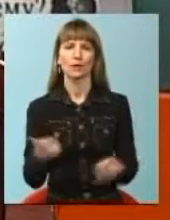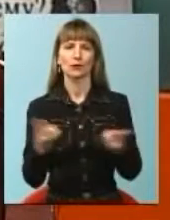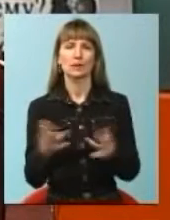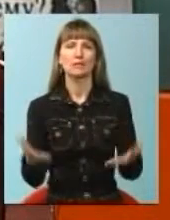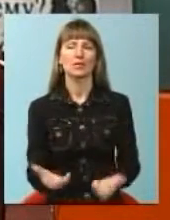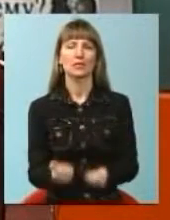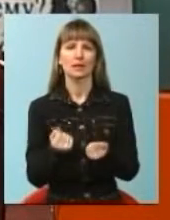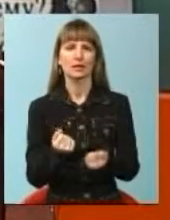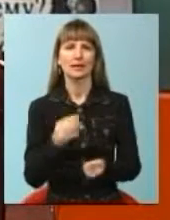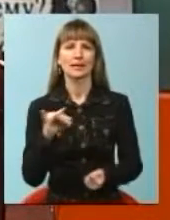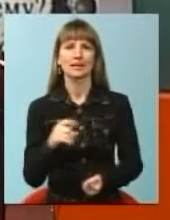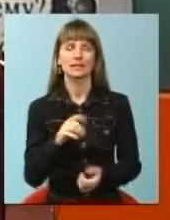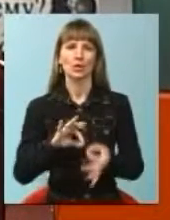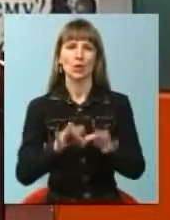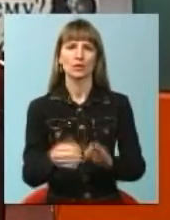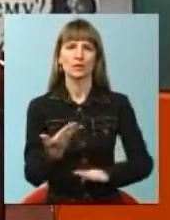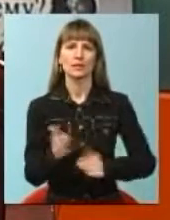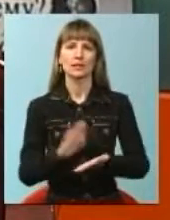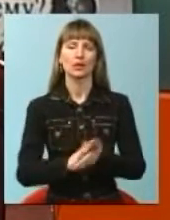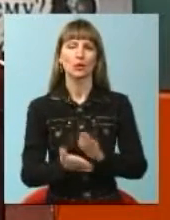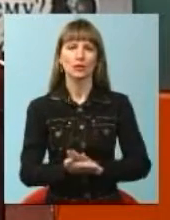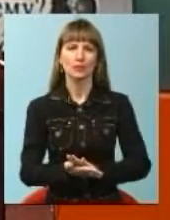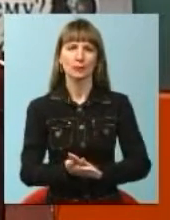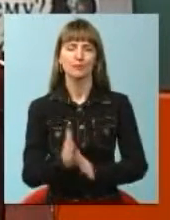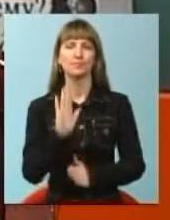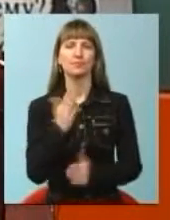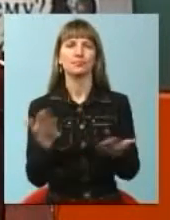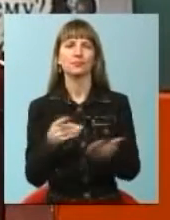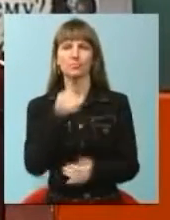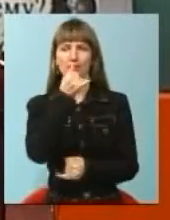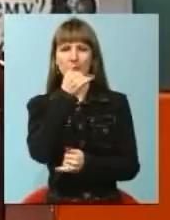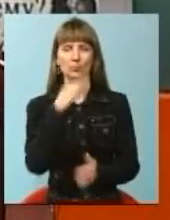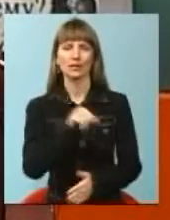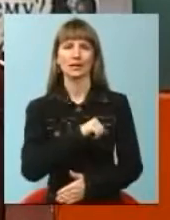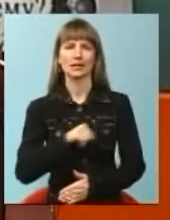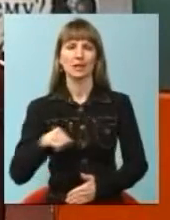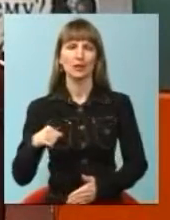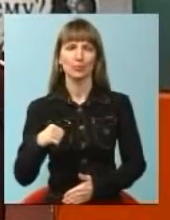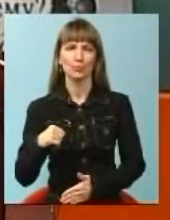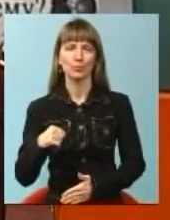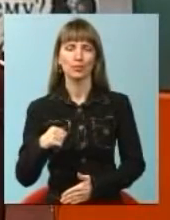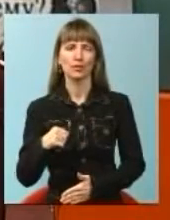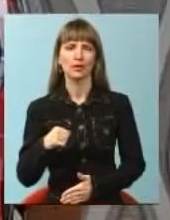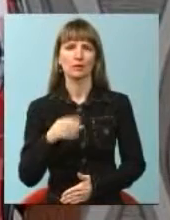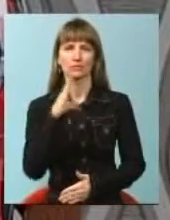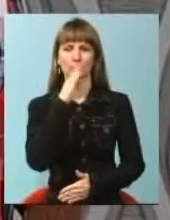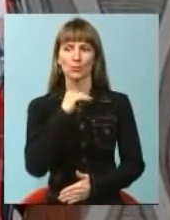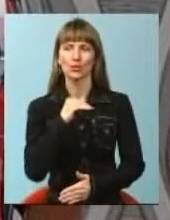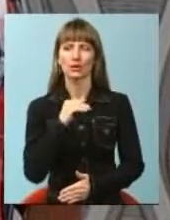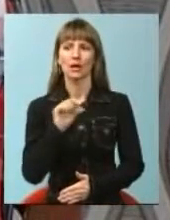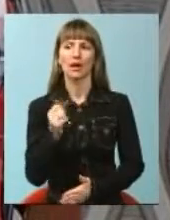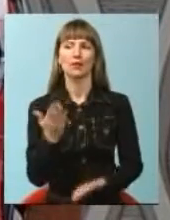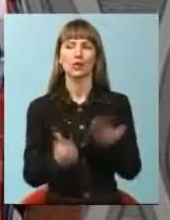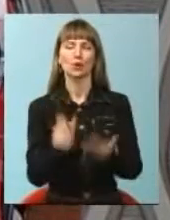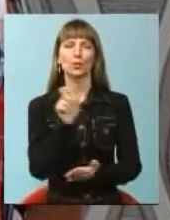рятувати із важких ситуацій, в яких вони не зможуть самі впоратися. А якщо